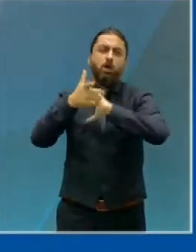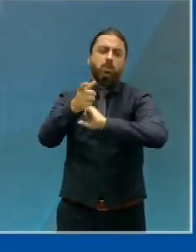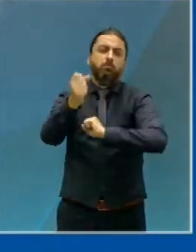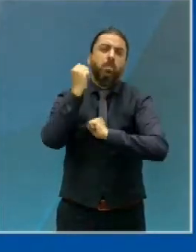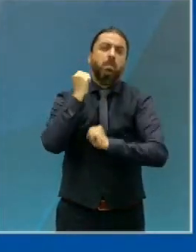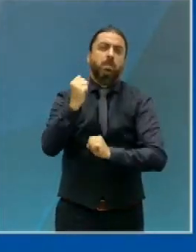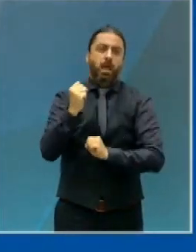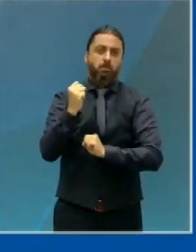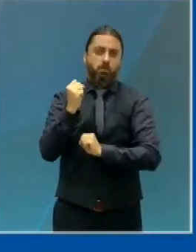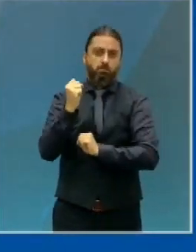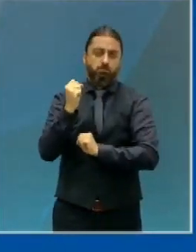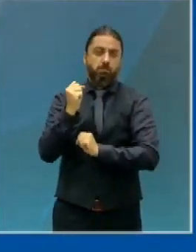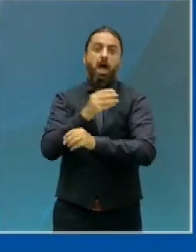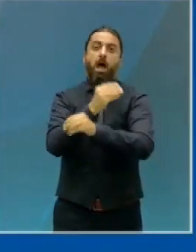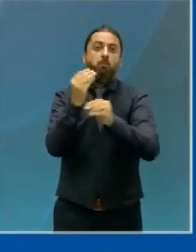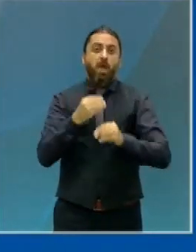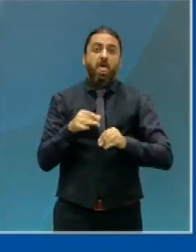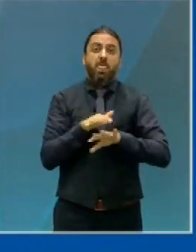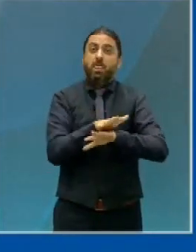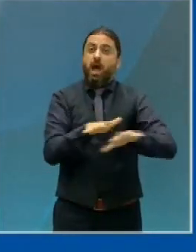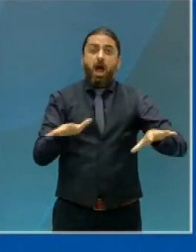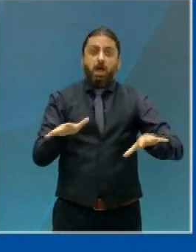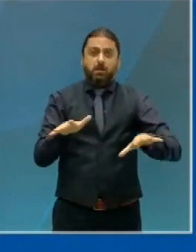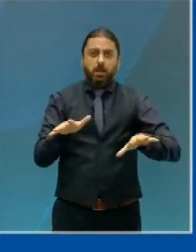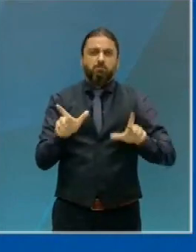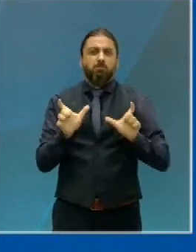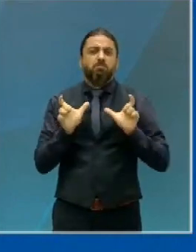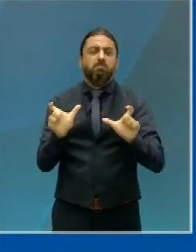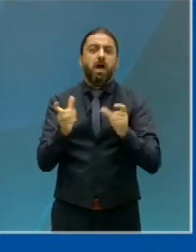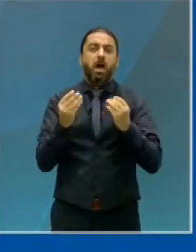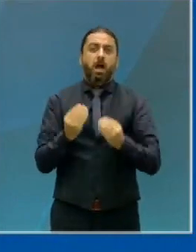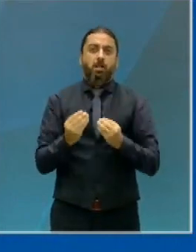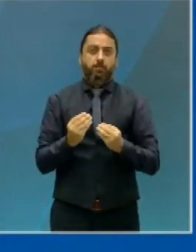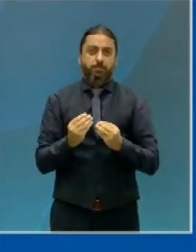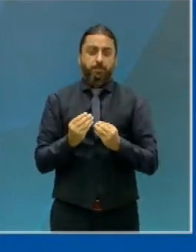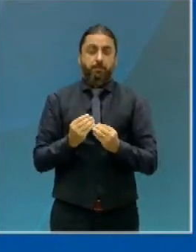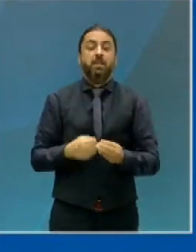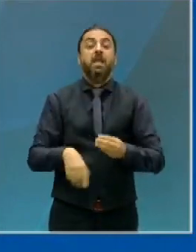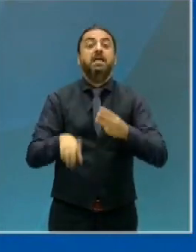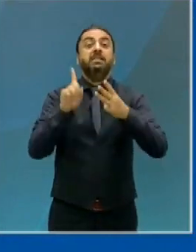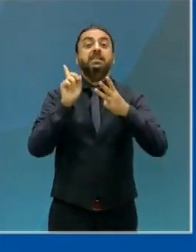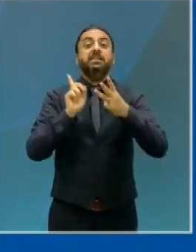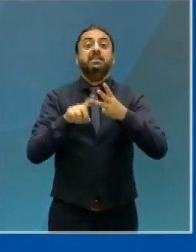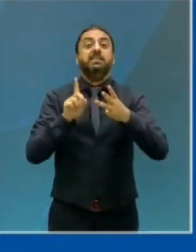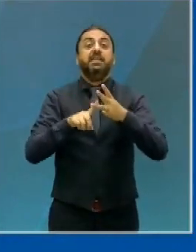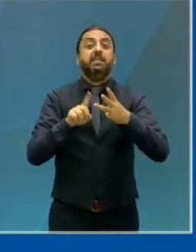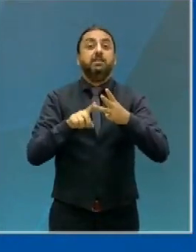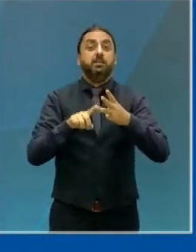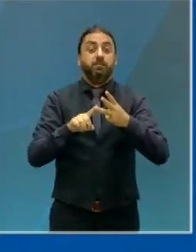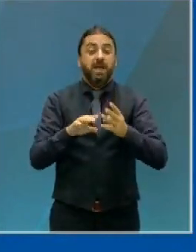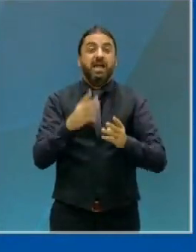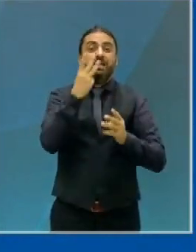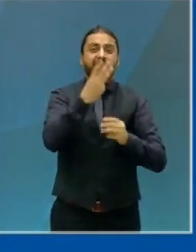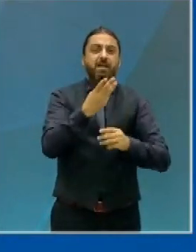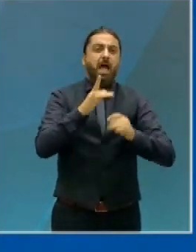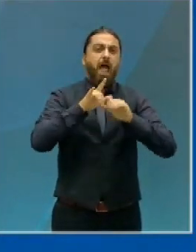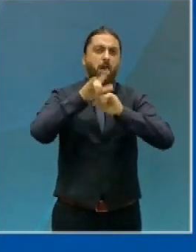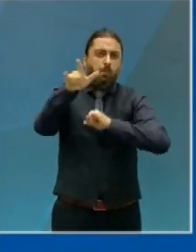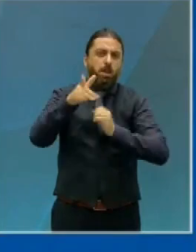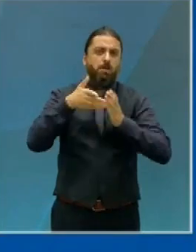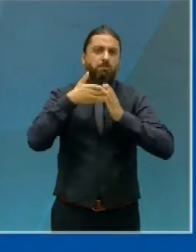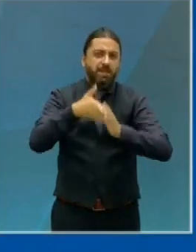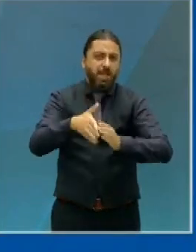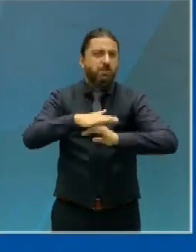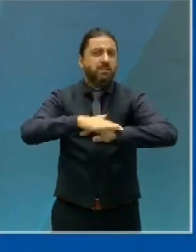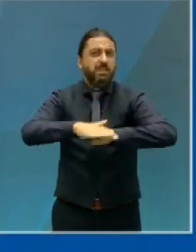πιο αποτελεσματικά από ποτέ. Τρίτον, εμπλουτίζεται συνολικά το οπλοστάσιο των τριών κλάδων.